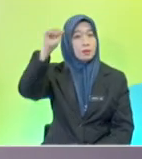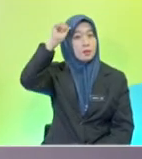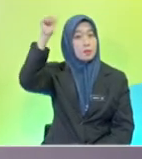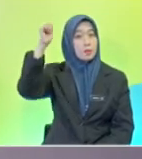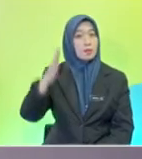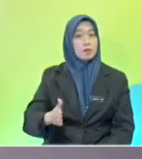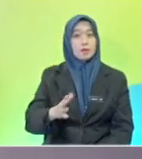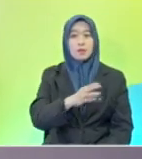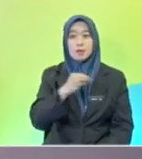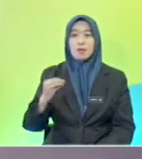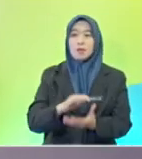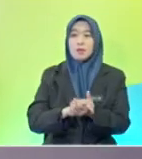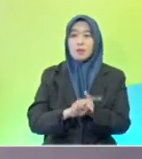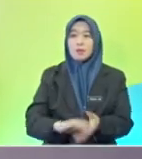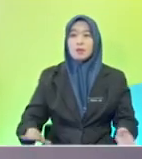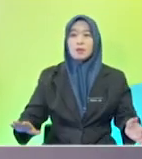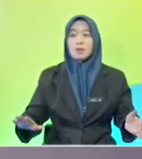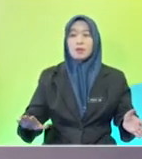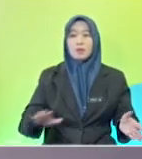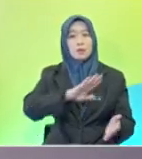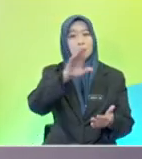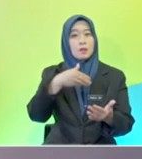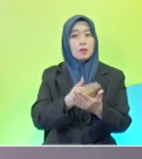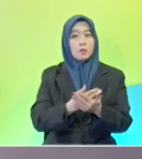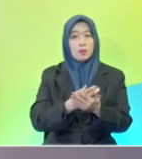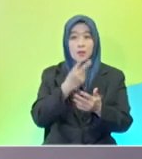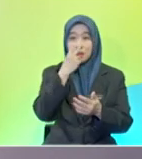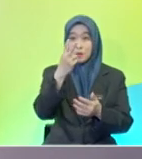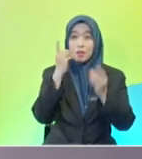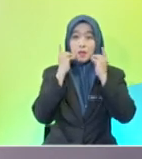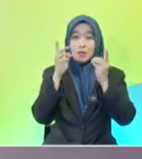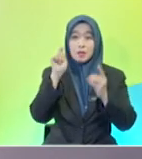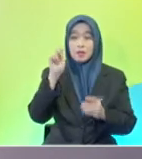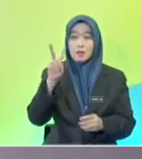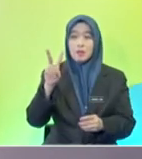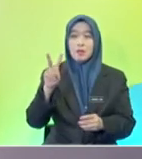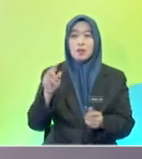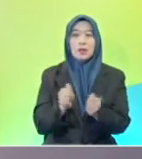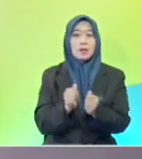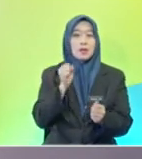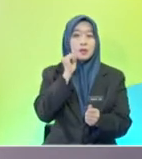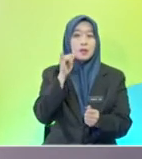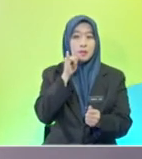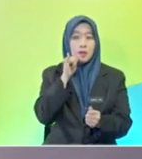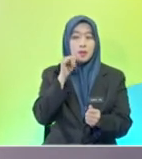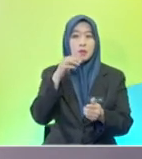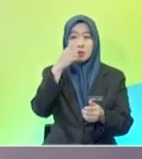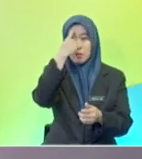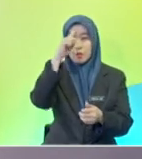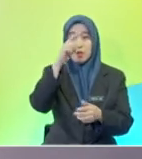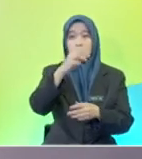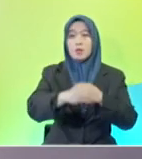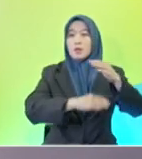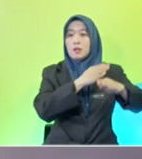Assalamualaikum dan salam sejahtera kepada semua penonton Didik TV KPM. Anda bersama dengan saya, Syafiqah Hanafiah, dalam slot tahap 2 Didik